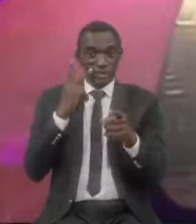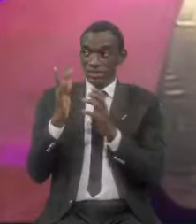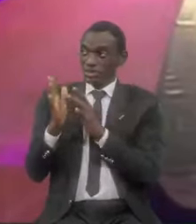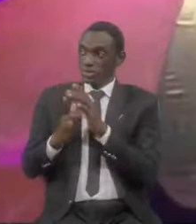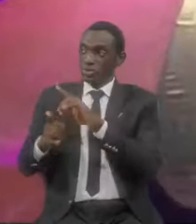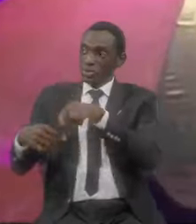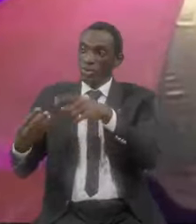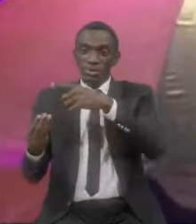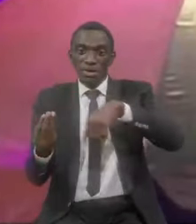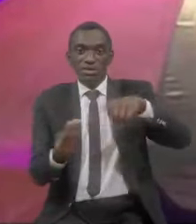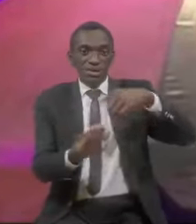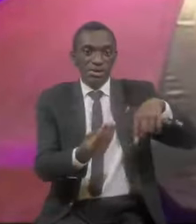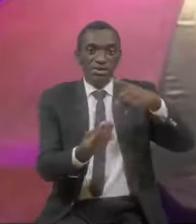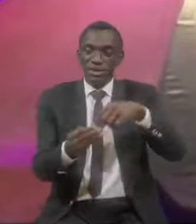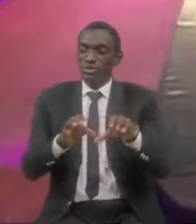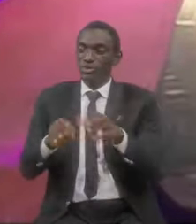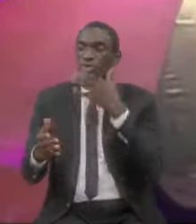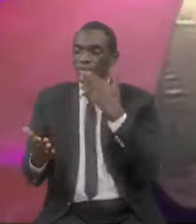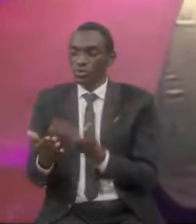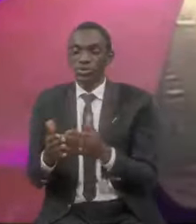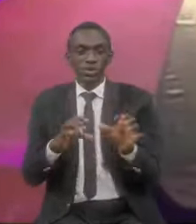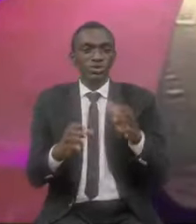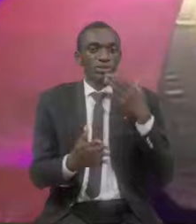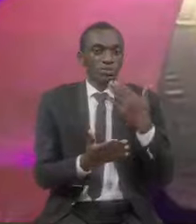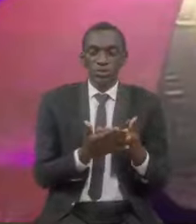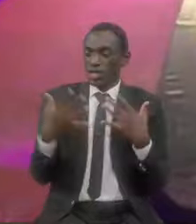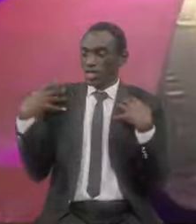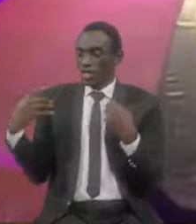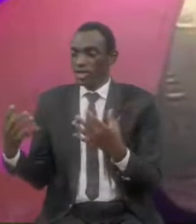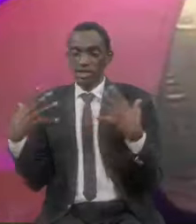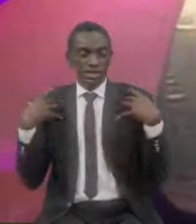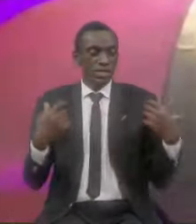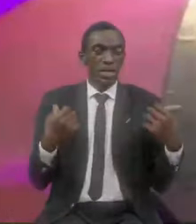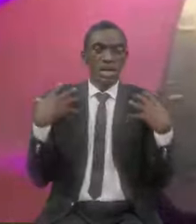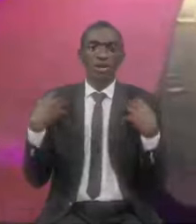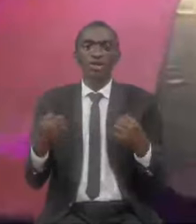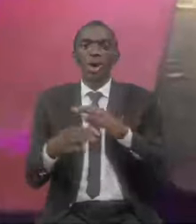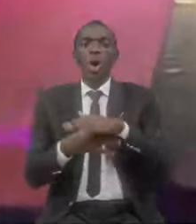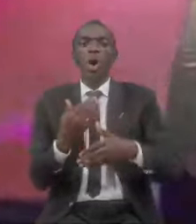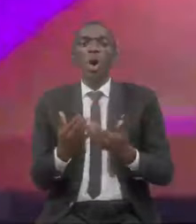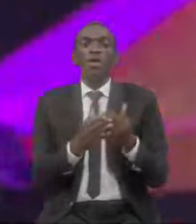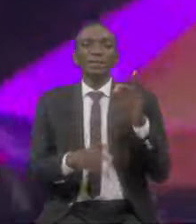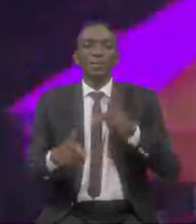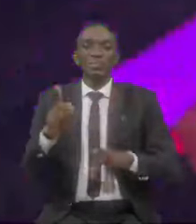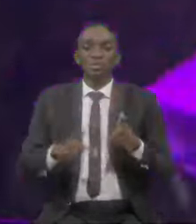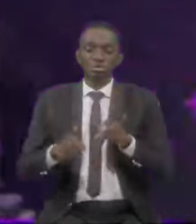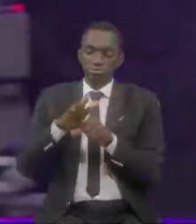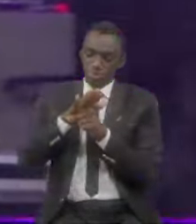C'est pourquoi il allait de lui en lieu faisant du bien. Et guérissait tous ceux qui étaient sous l'empire du